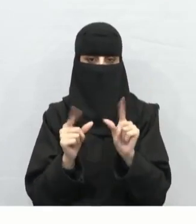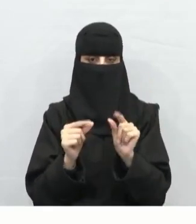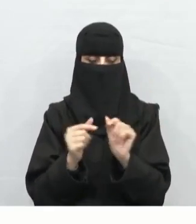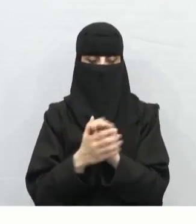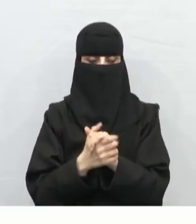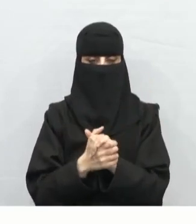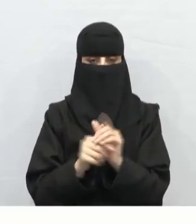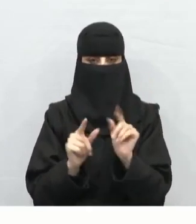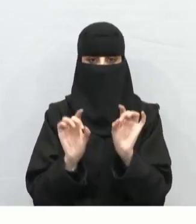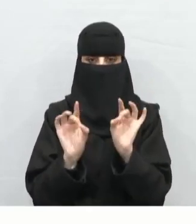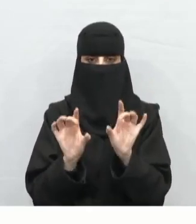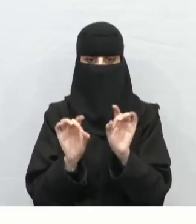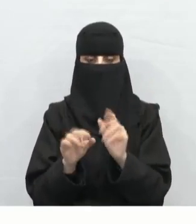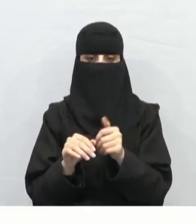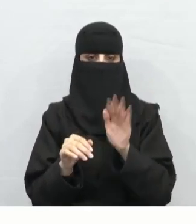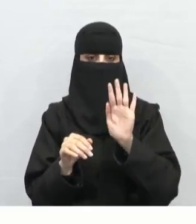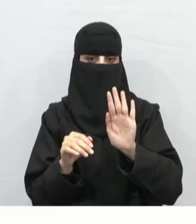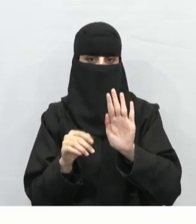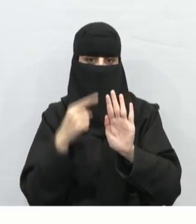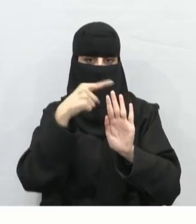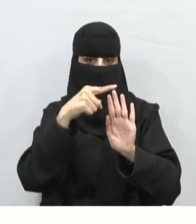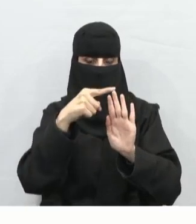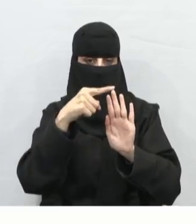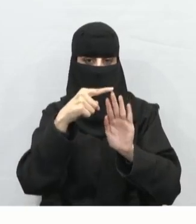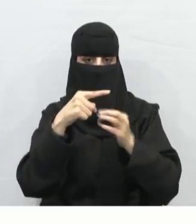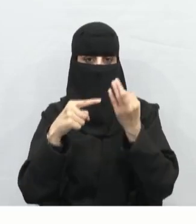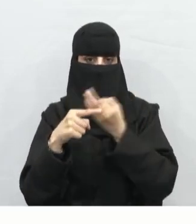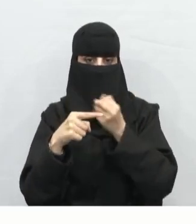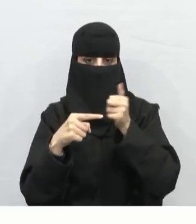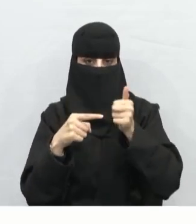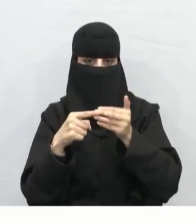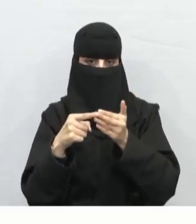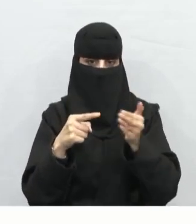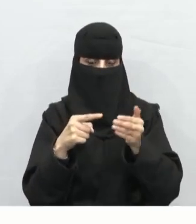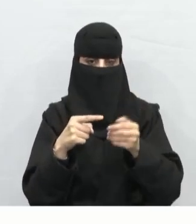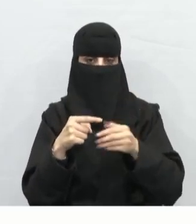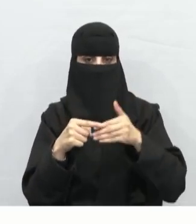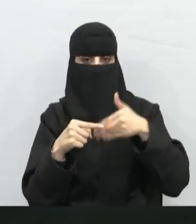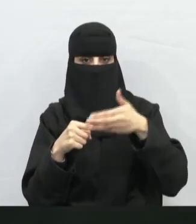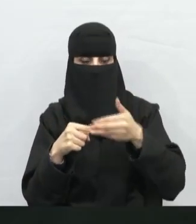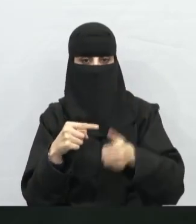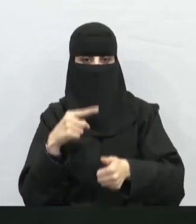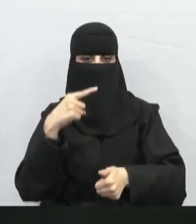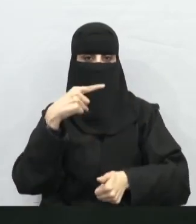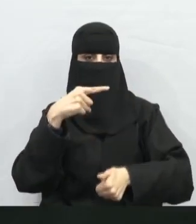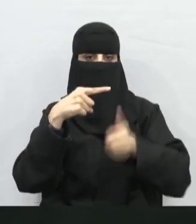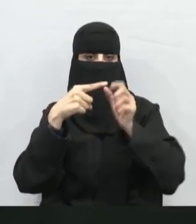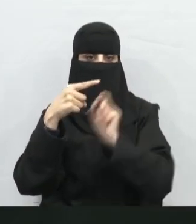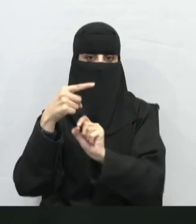افعل سافعل الحرف المتحرك حرف قوي لا يحتاج